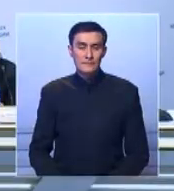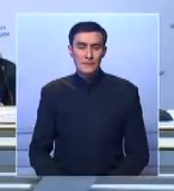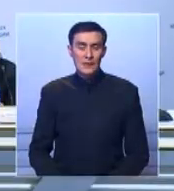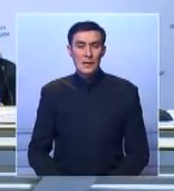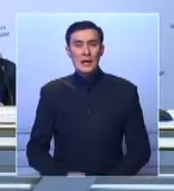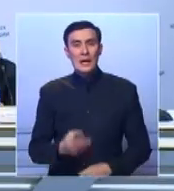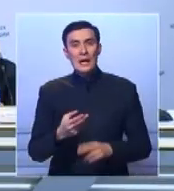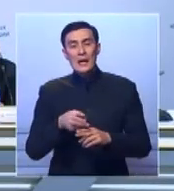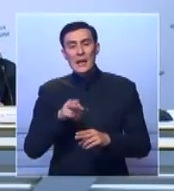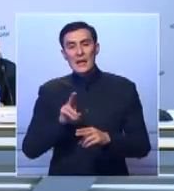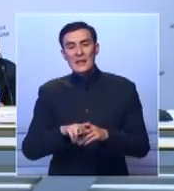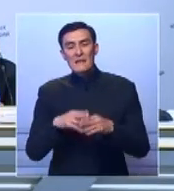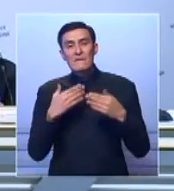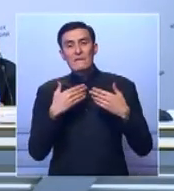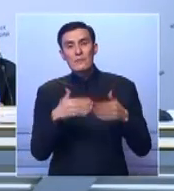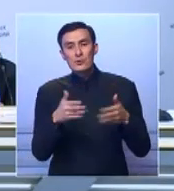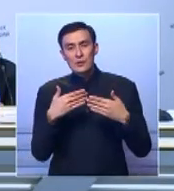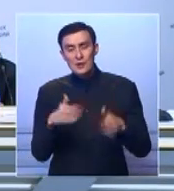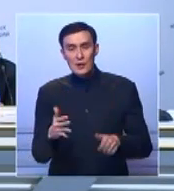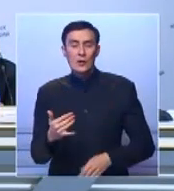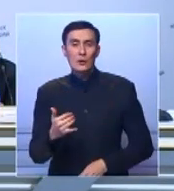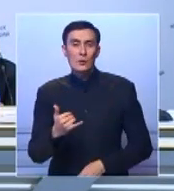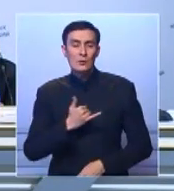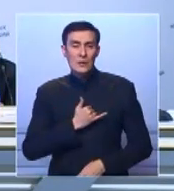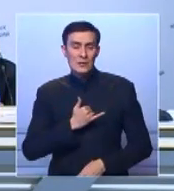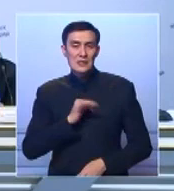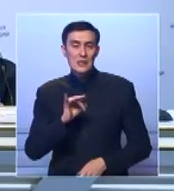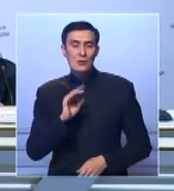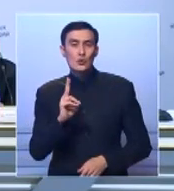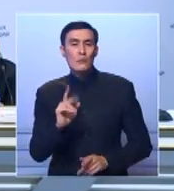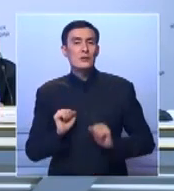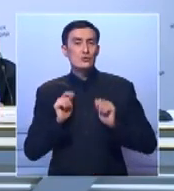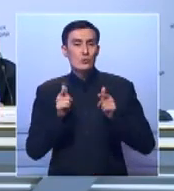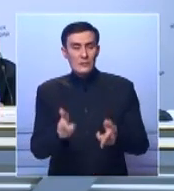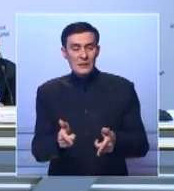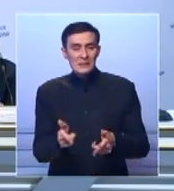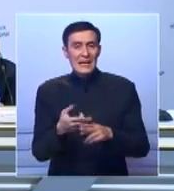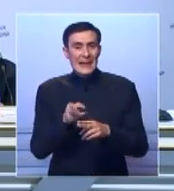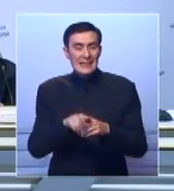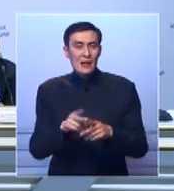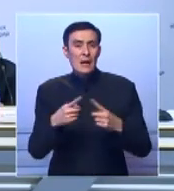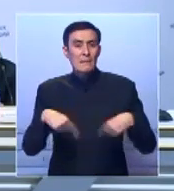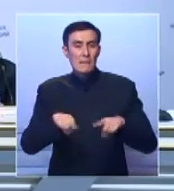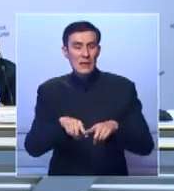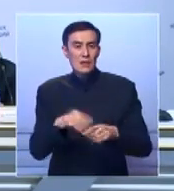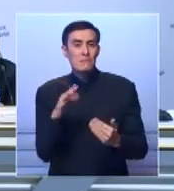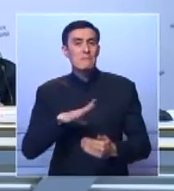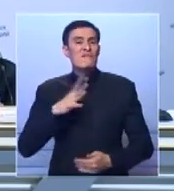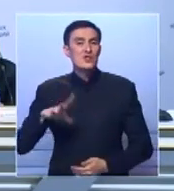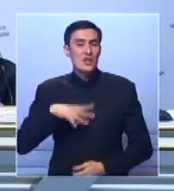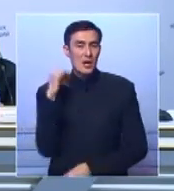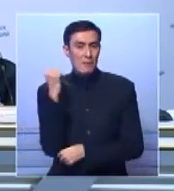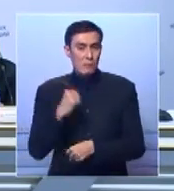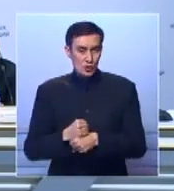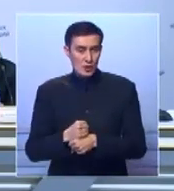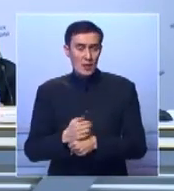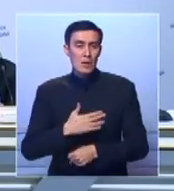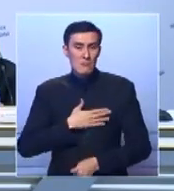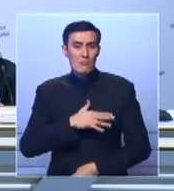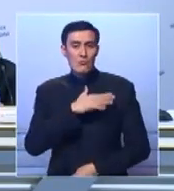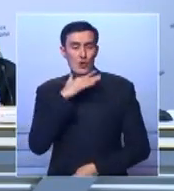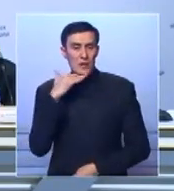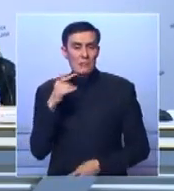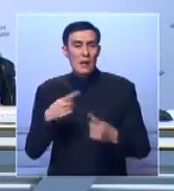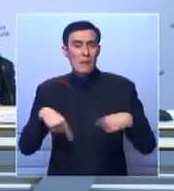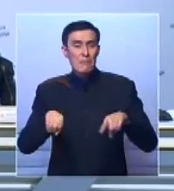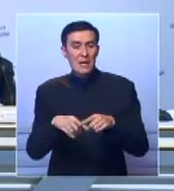Эти магистранты, они же на самом-то деле и поступившиеся с этих компаний работники бывшие. Мы с многими